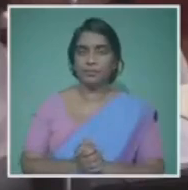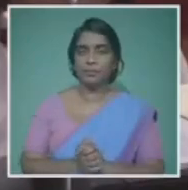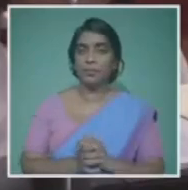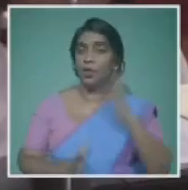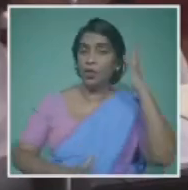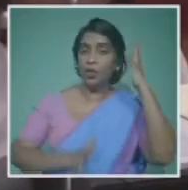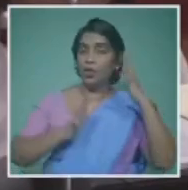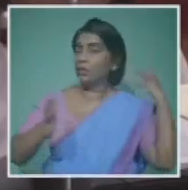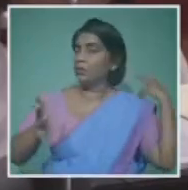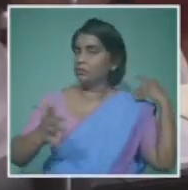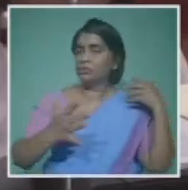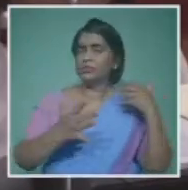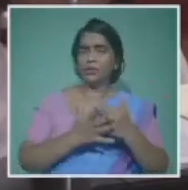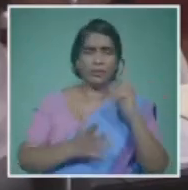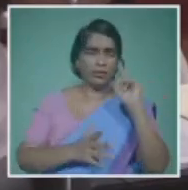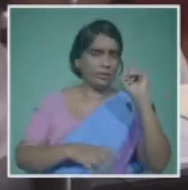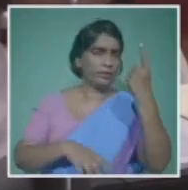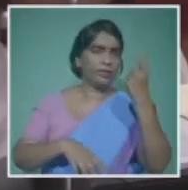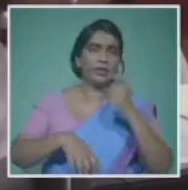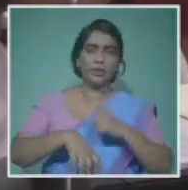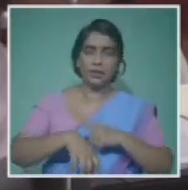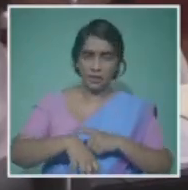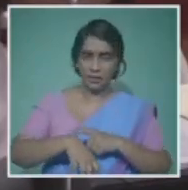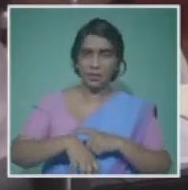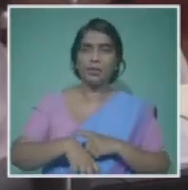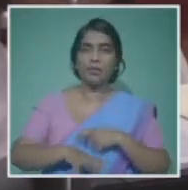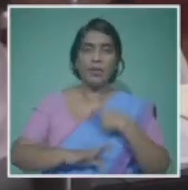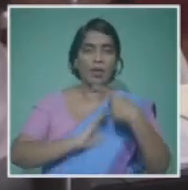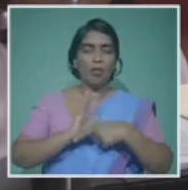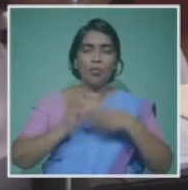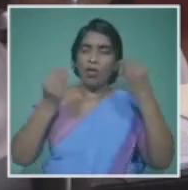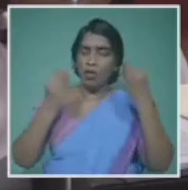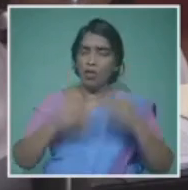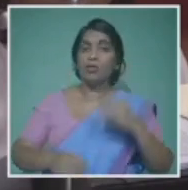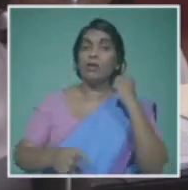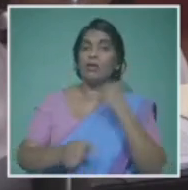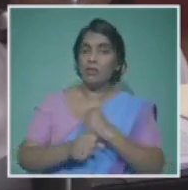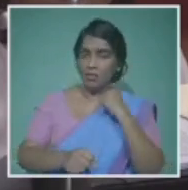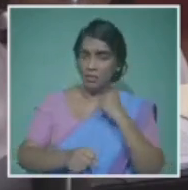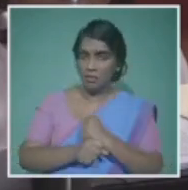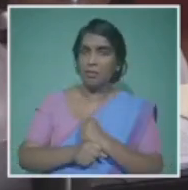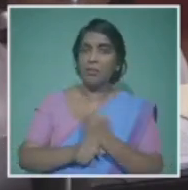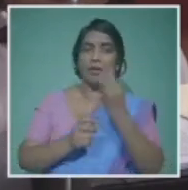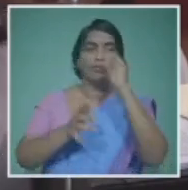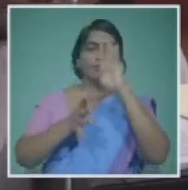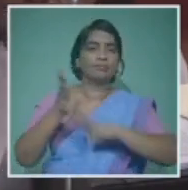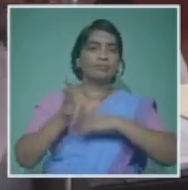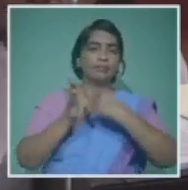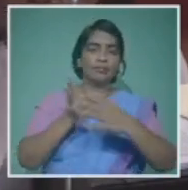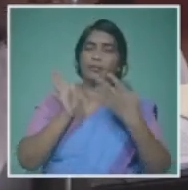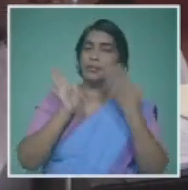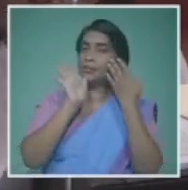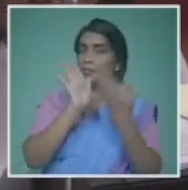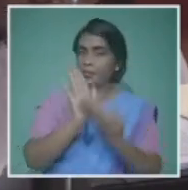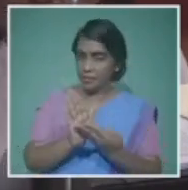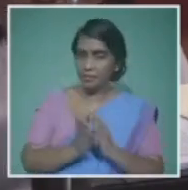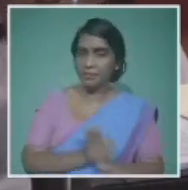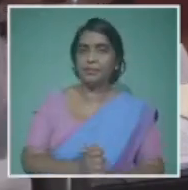ලෝක ඉතිහාසයේ ප්‍රථම වතාවට රට බංකුල කරපු ආණ්ඩුවක් ආයවැය ඉදිරිපත් කරනවා.